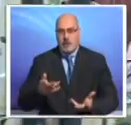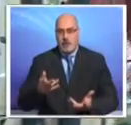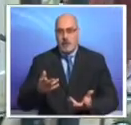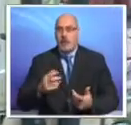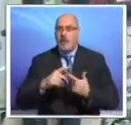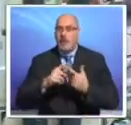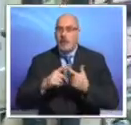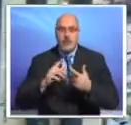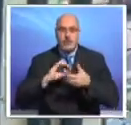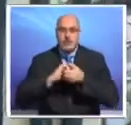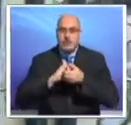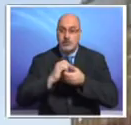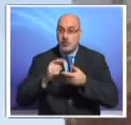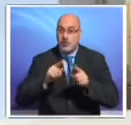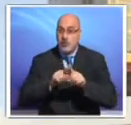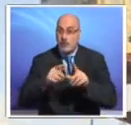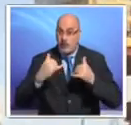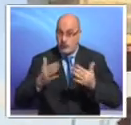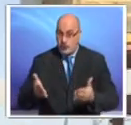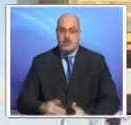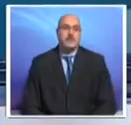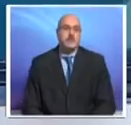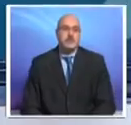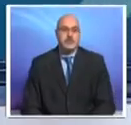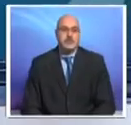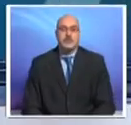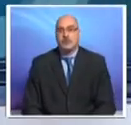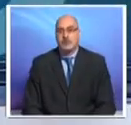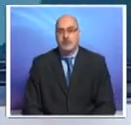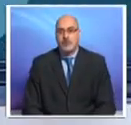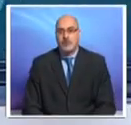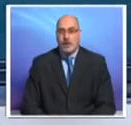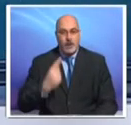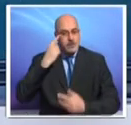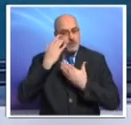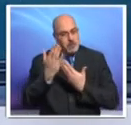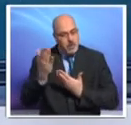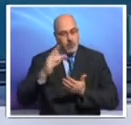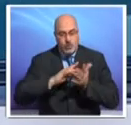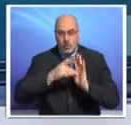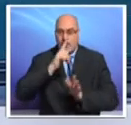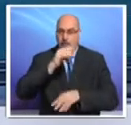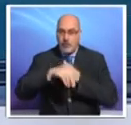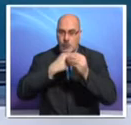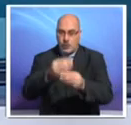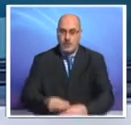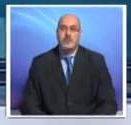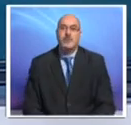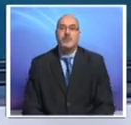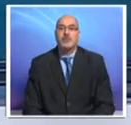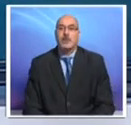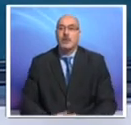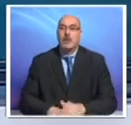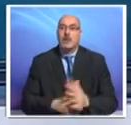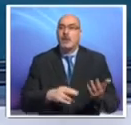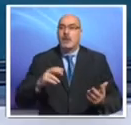فلتدم صداقتك مع الأرض الوفية. تحية تقدير لكل نساء العالم. دوليا في